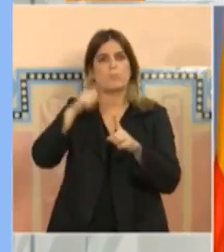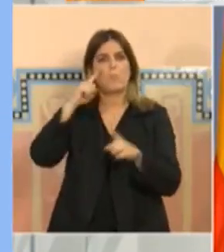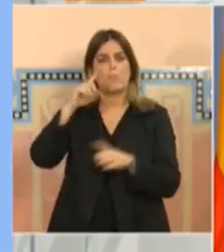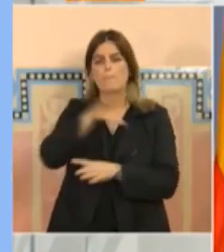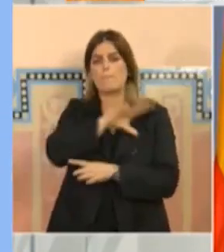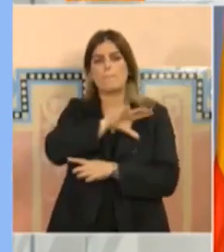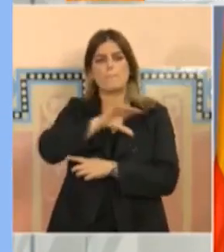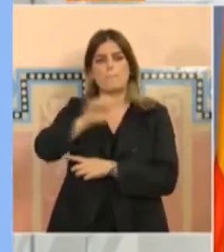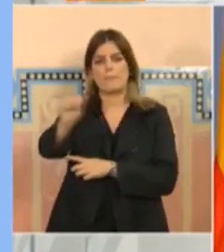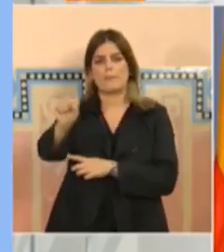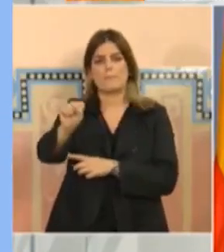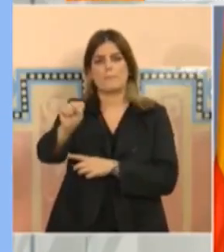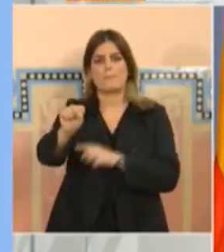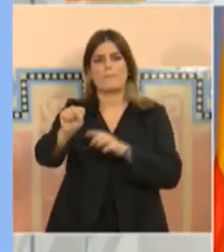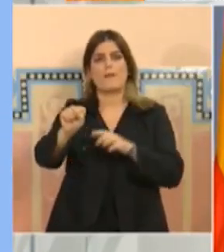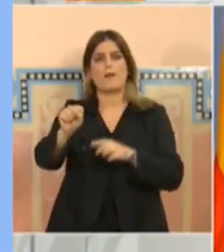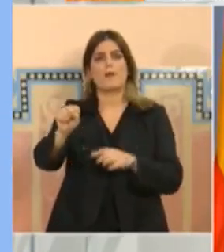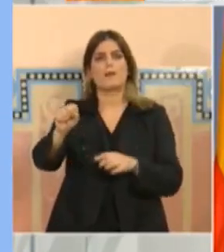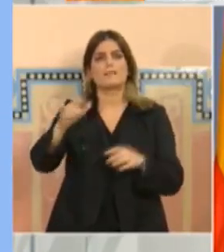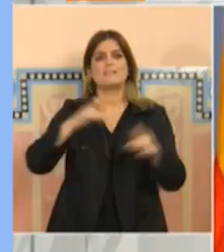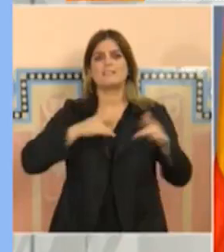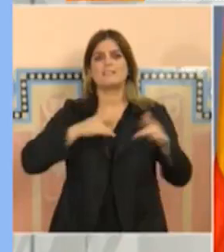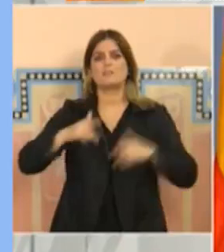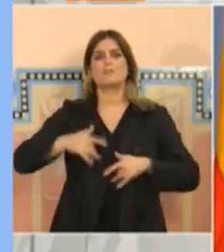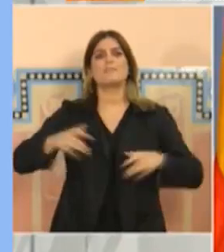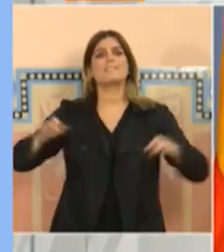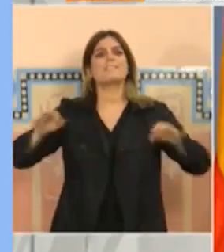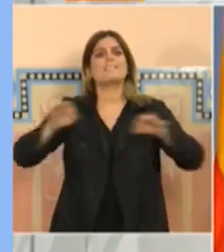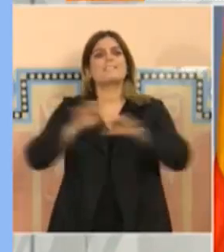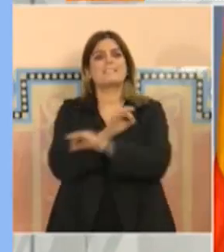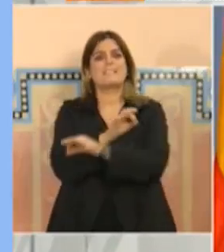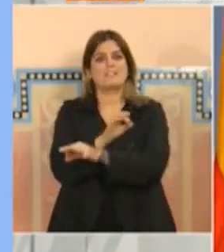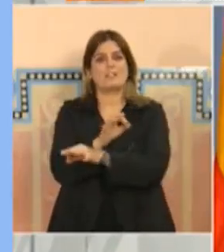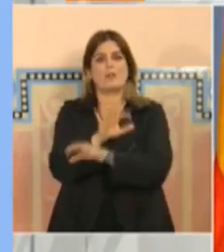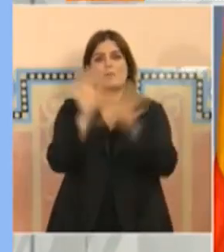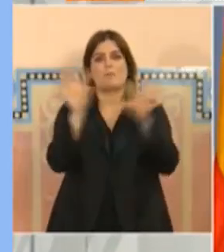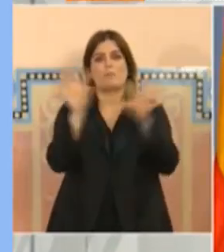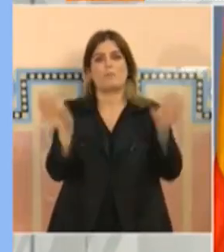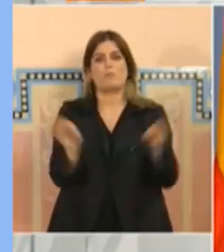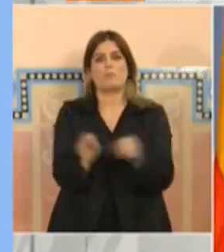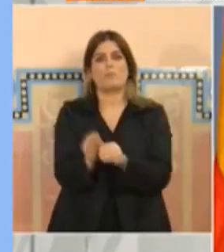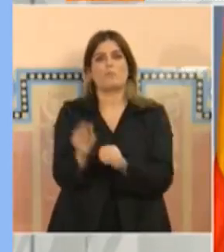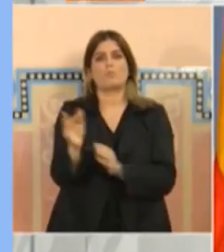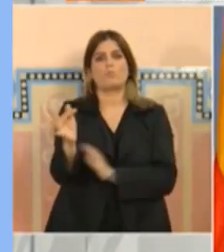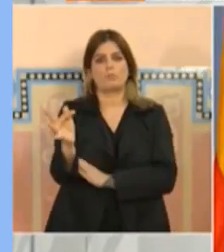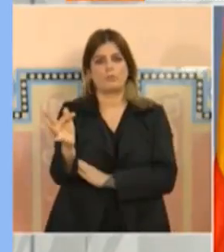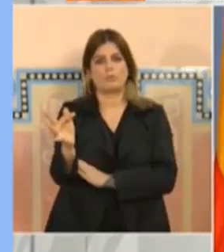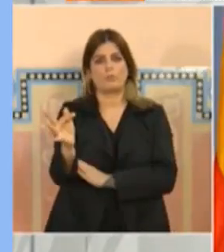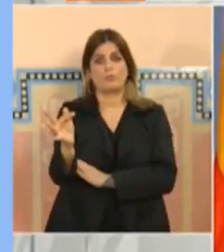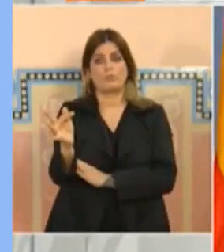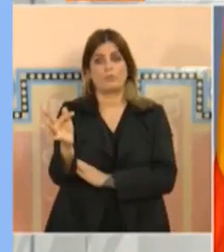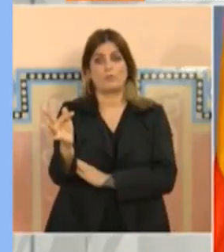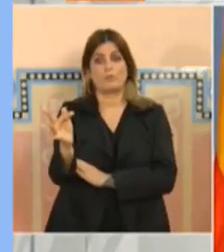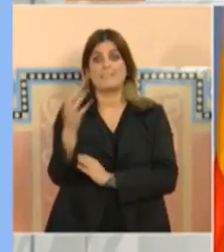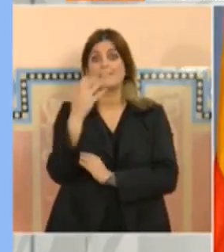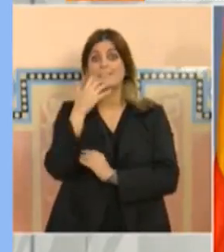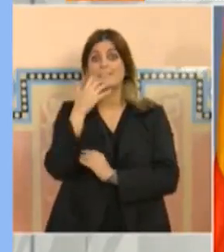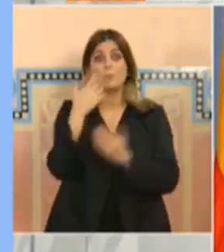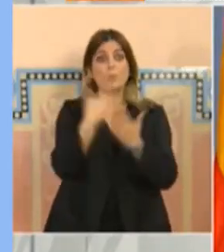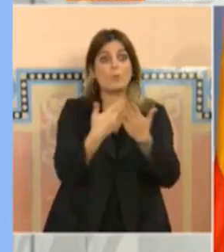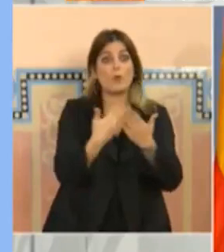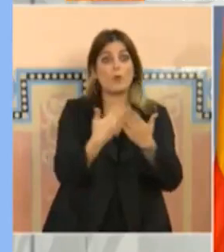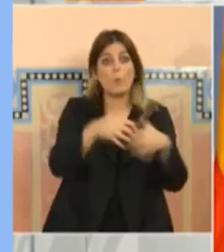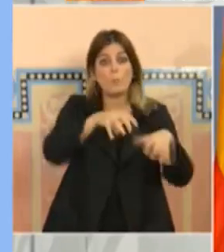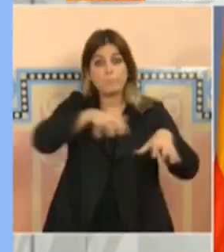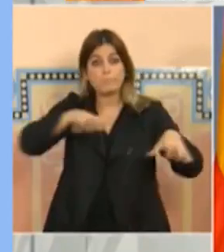reobertura d'activitats, dir que faríem reforç en el nostre sistema de rastreig a l'hora que iniciàvem altre cop aquesta estratègia